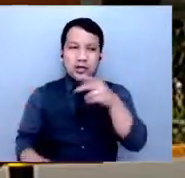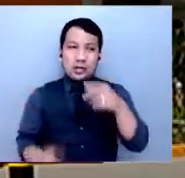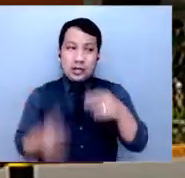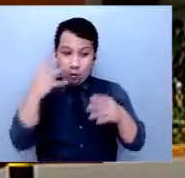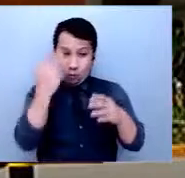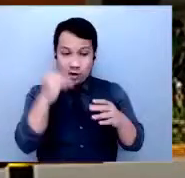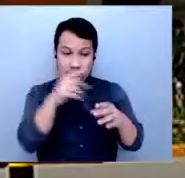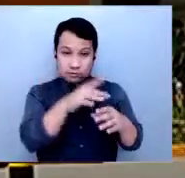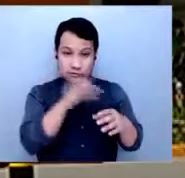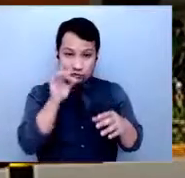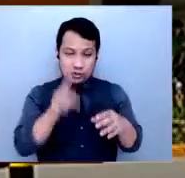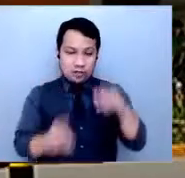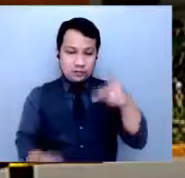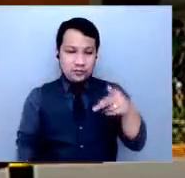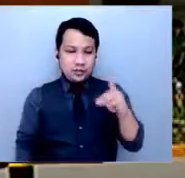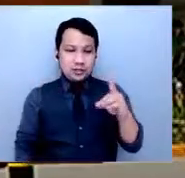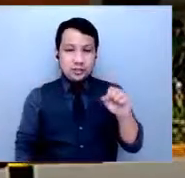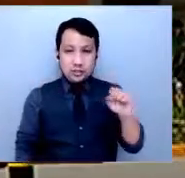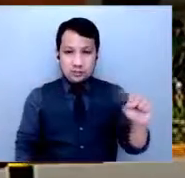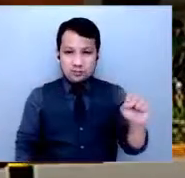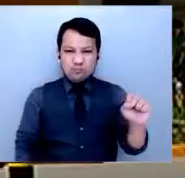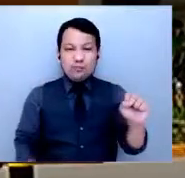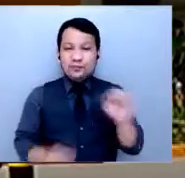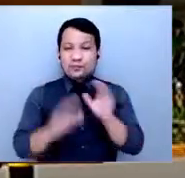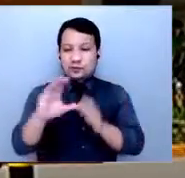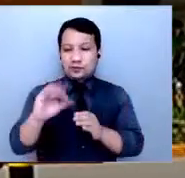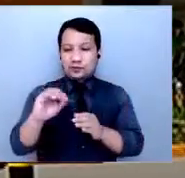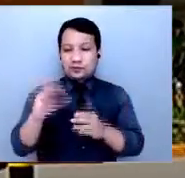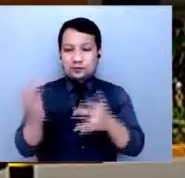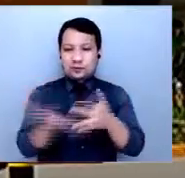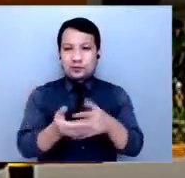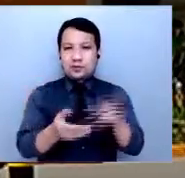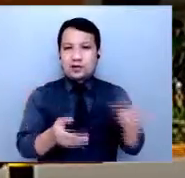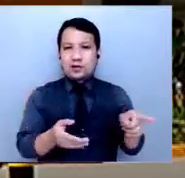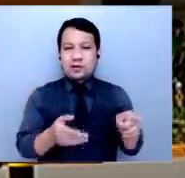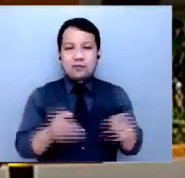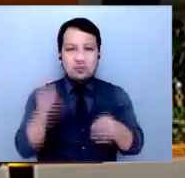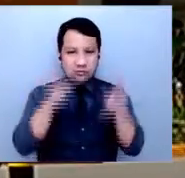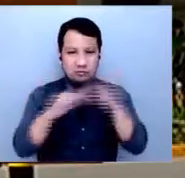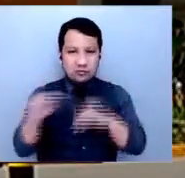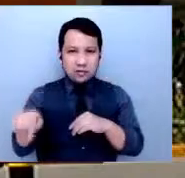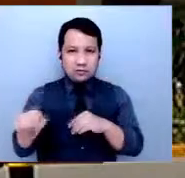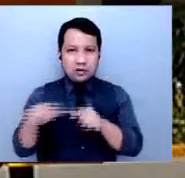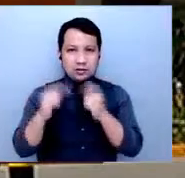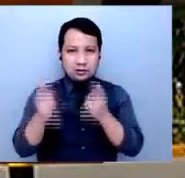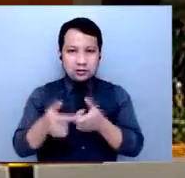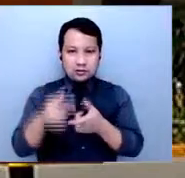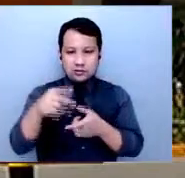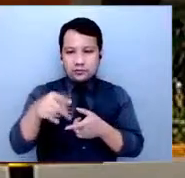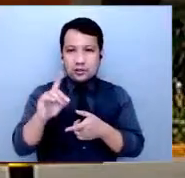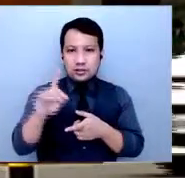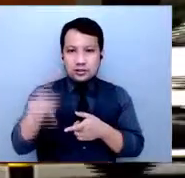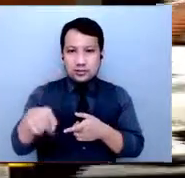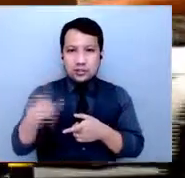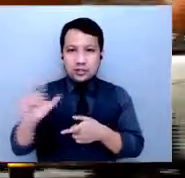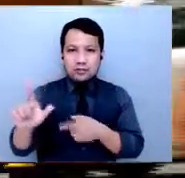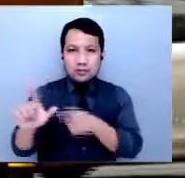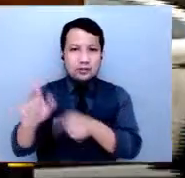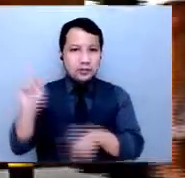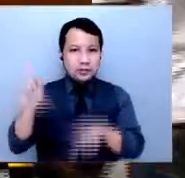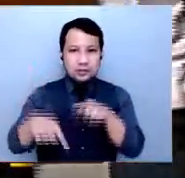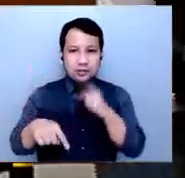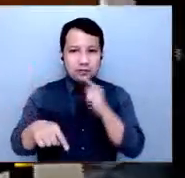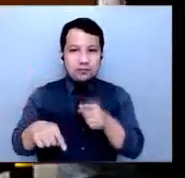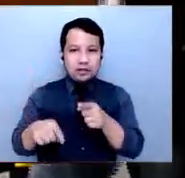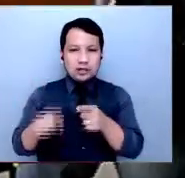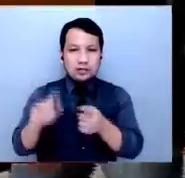dinalang partido ni Senator Bongo sa kanyang COC ay dahil may gusot pa sa dalawang paksyon ng PDP laban na hindi pa naaayos sa COMELEC.